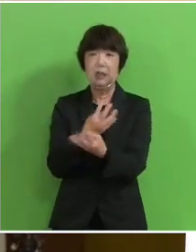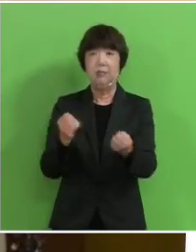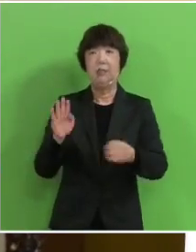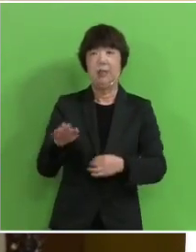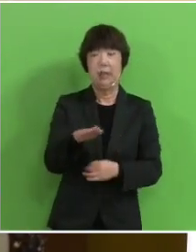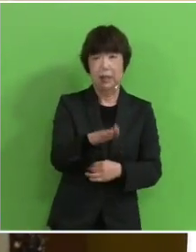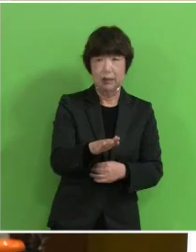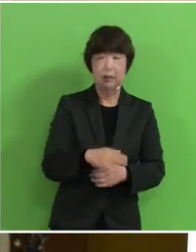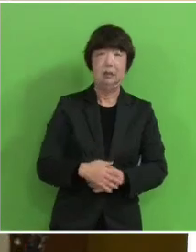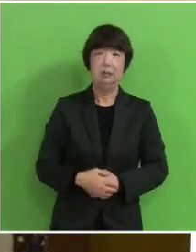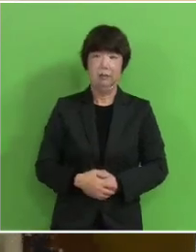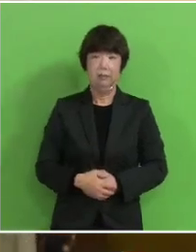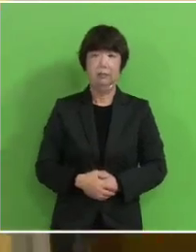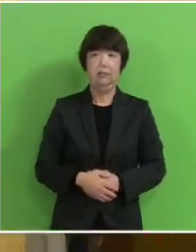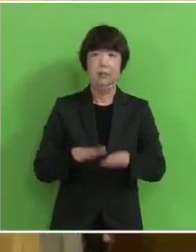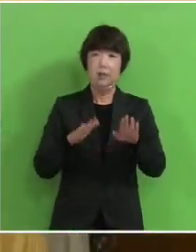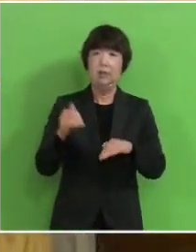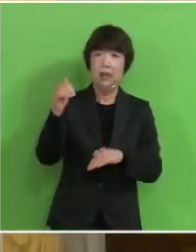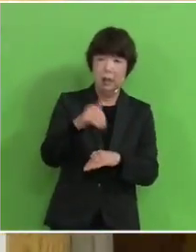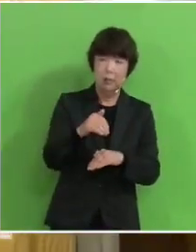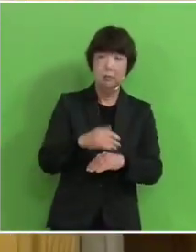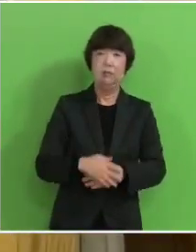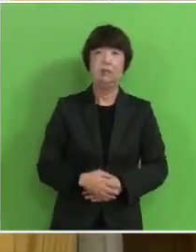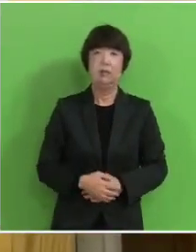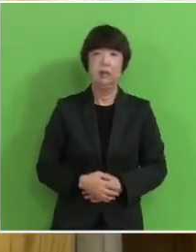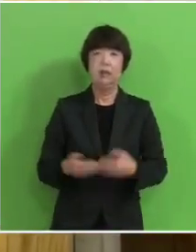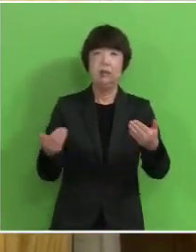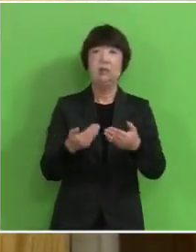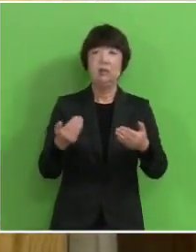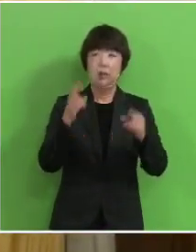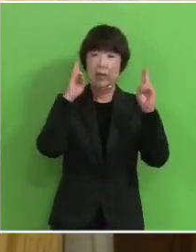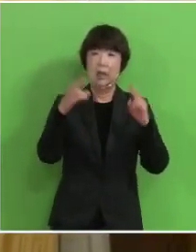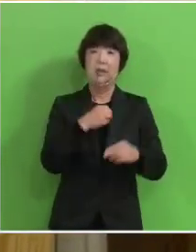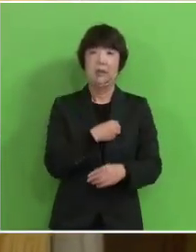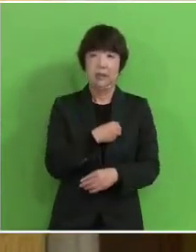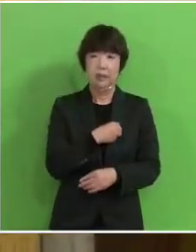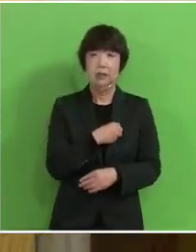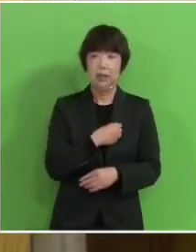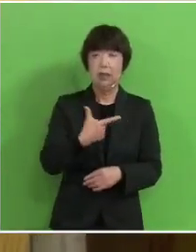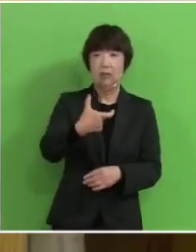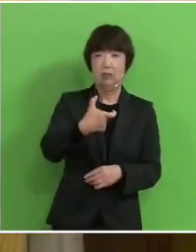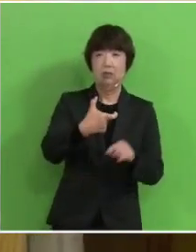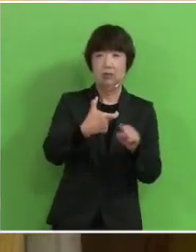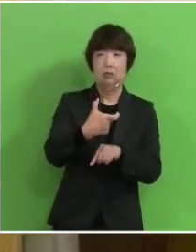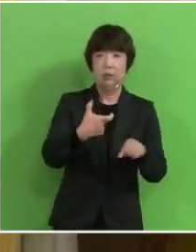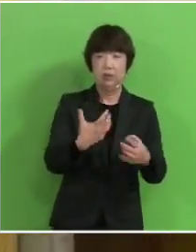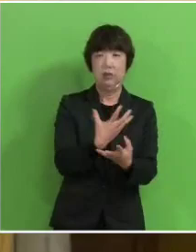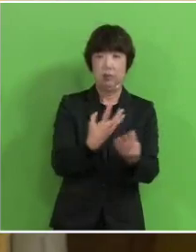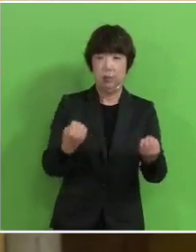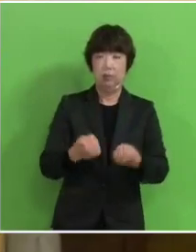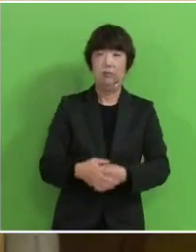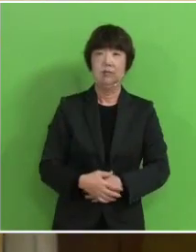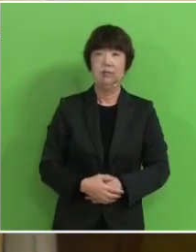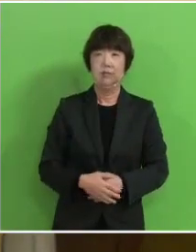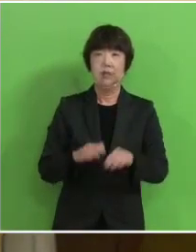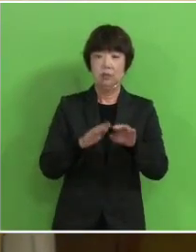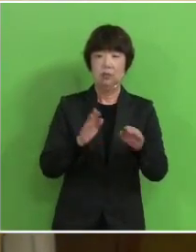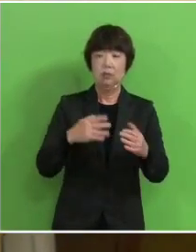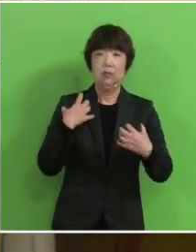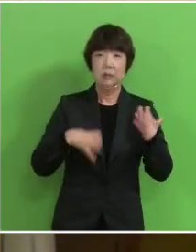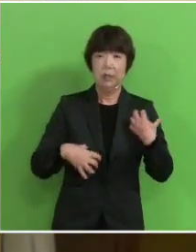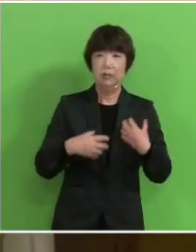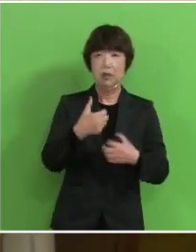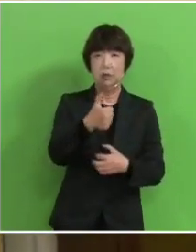ます職業は会社員が60名で最多児童生徒が